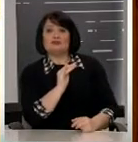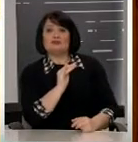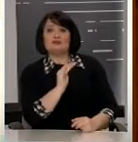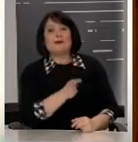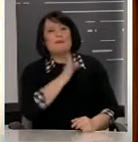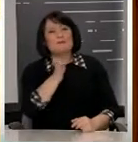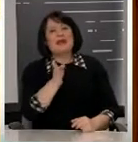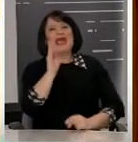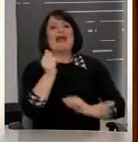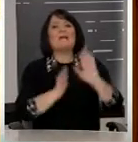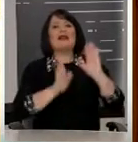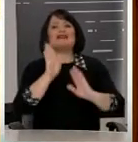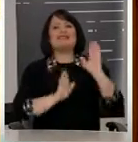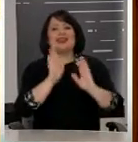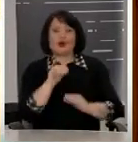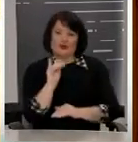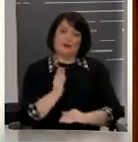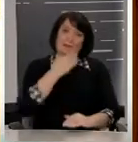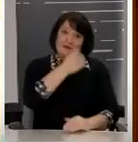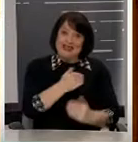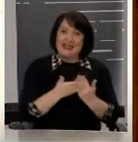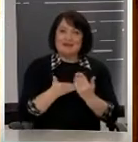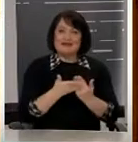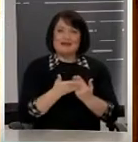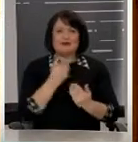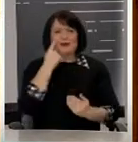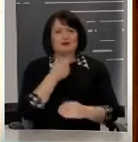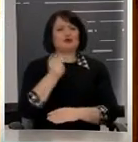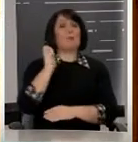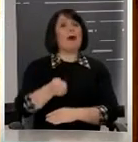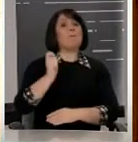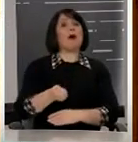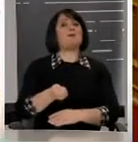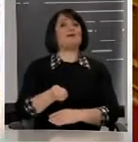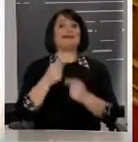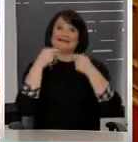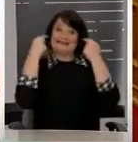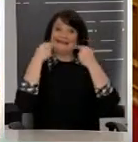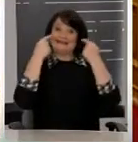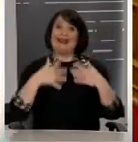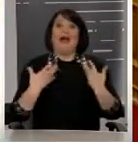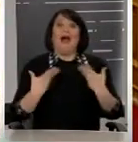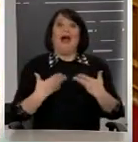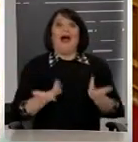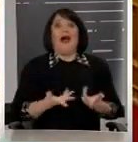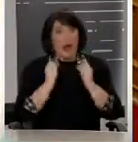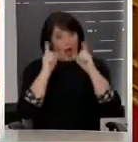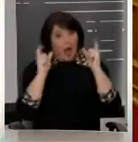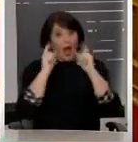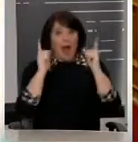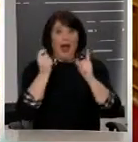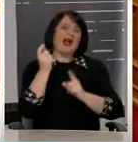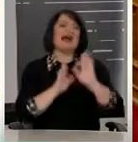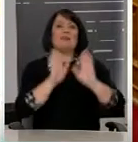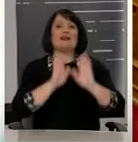Wall Street. Και αλήθεια κύριε Υπουργέ, δεν σας έχουμε δει πιο χαμογελαστό, πιο χαρούμενο, πιο εντυπωσιασμένο και